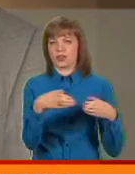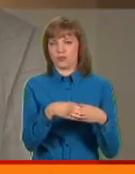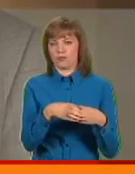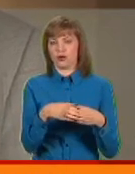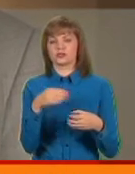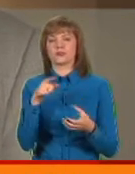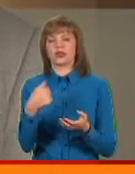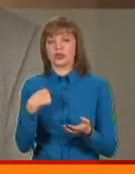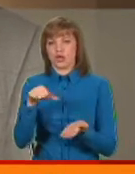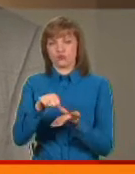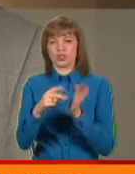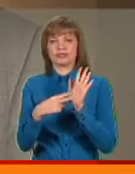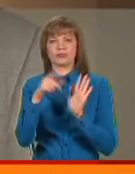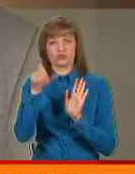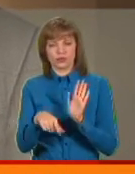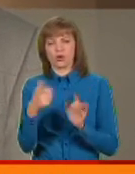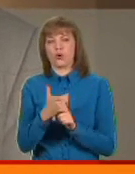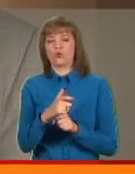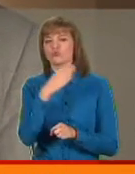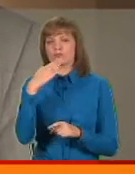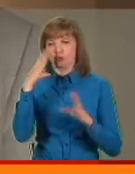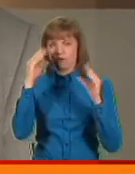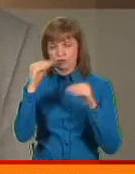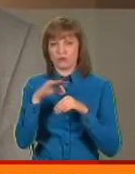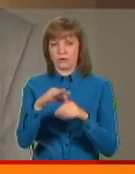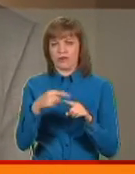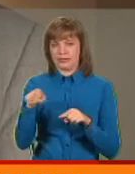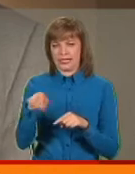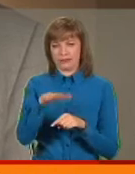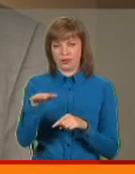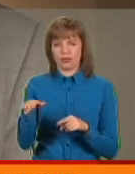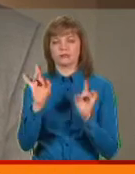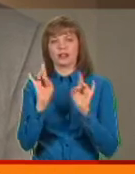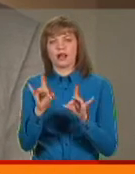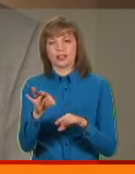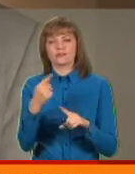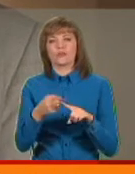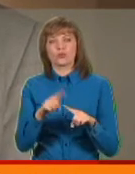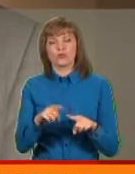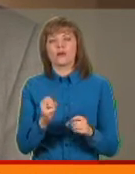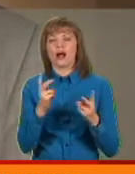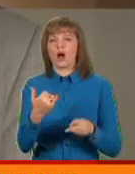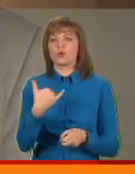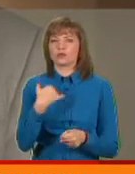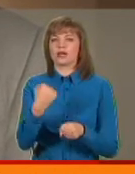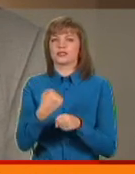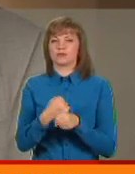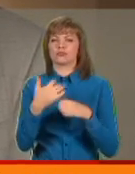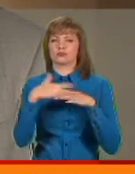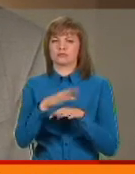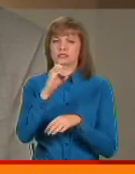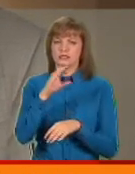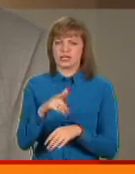нас участвовало 7 человек, которые очень много вечеров провели вот с этими ребятами, рассказывая о том, как у нас работает сеть, как у